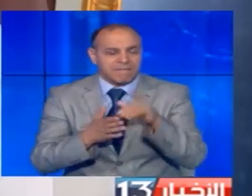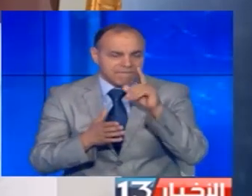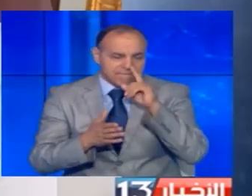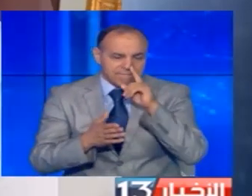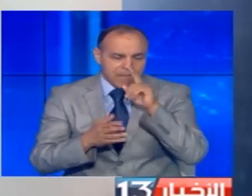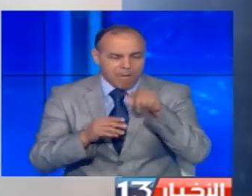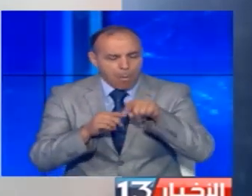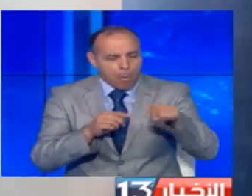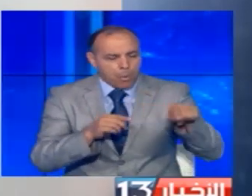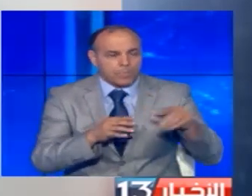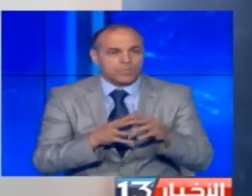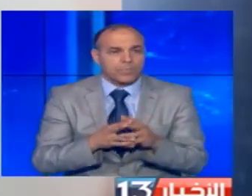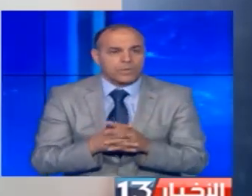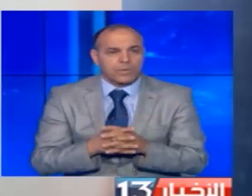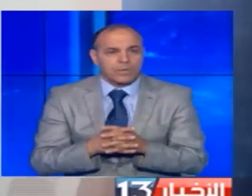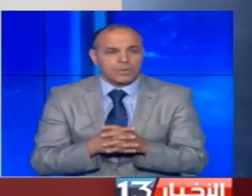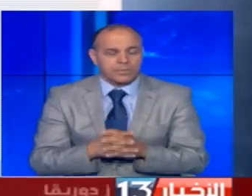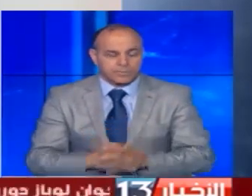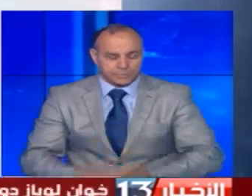الوسط